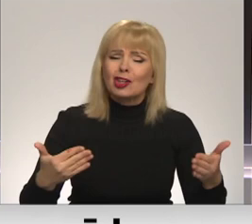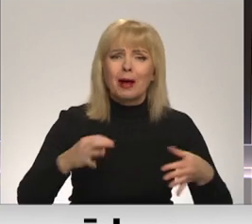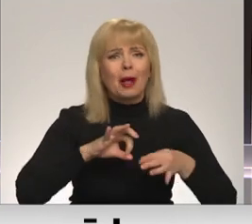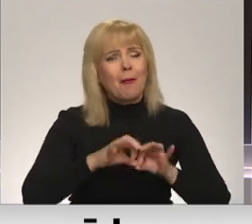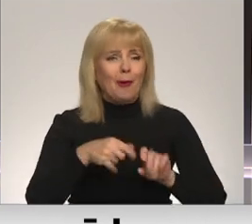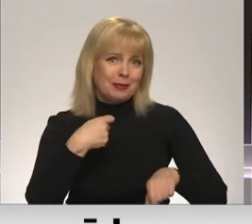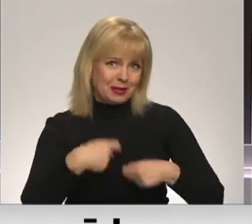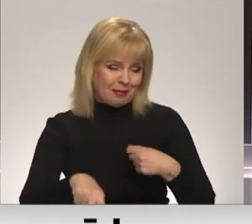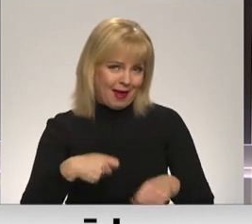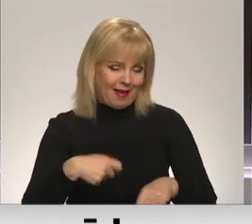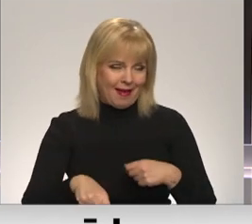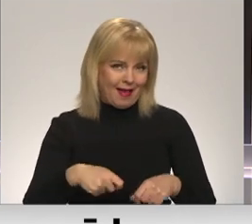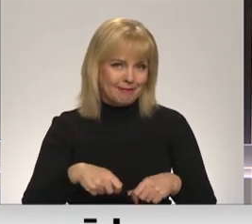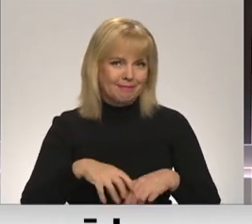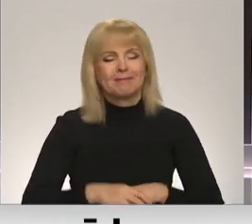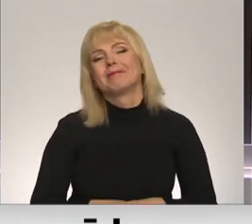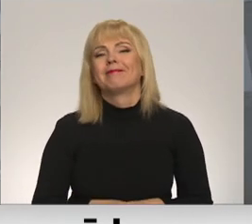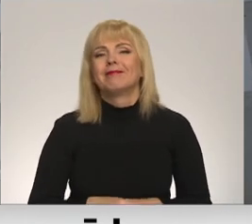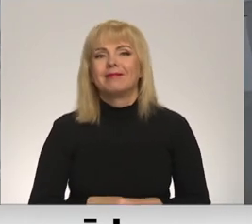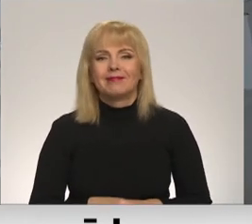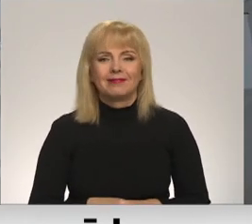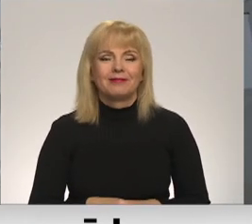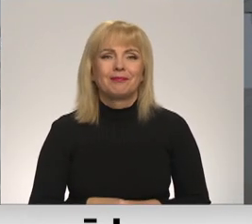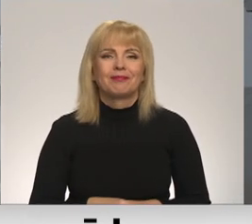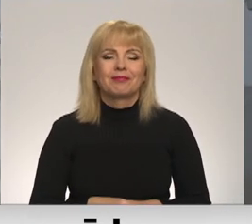olimpiskajām spēlēm? Stāsta Dāvids Freidenfelds.